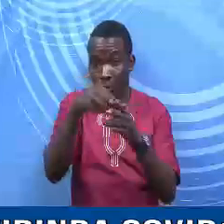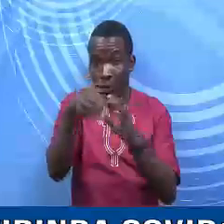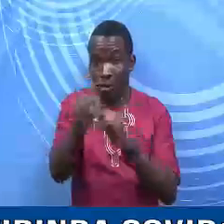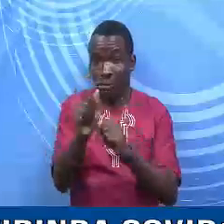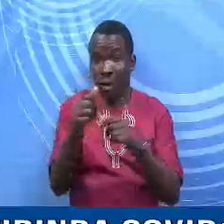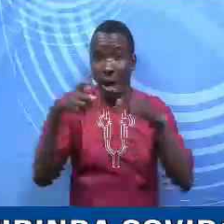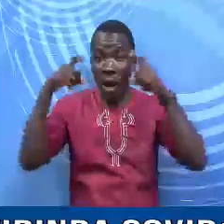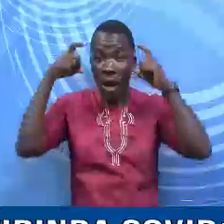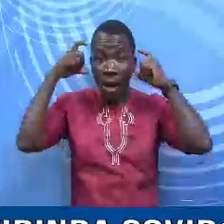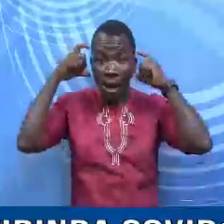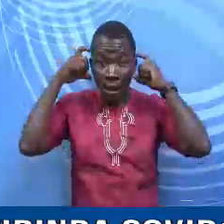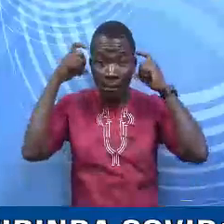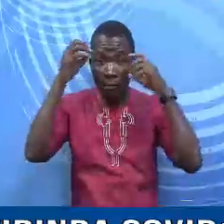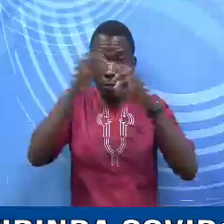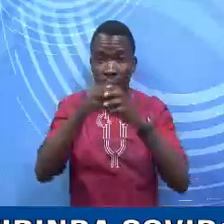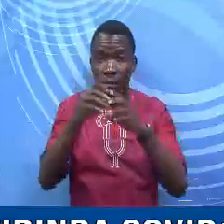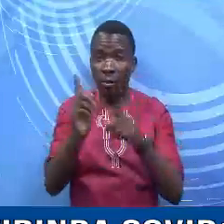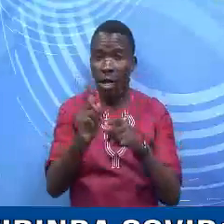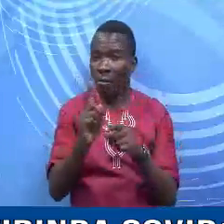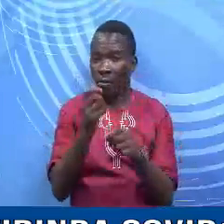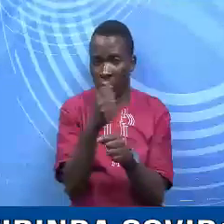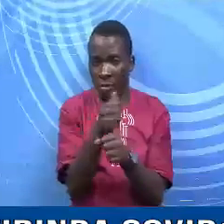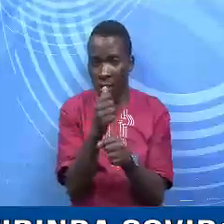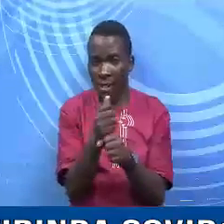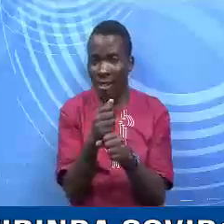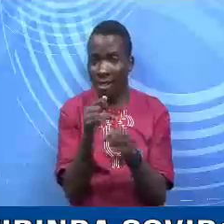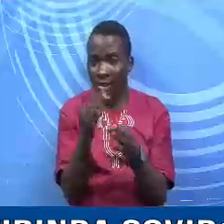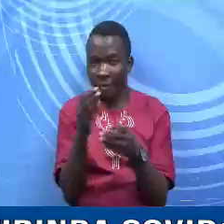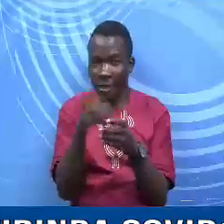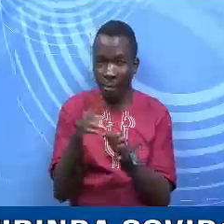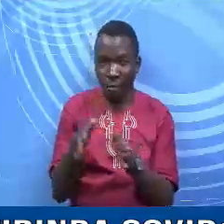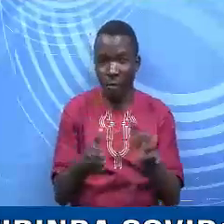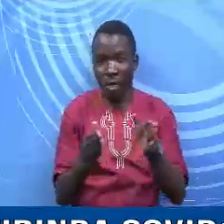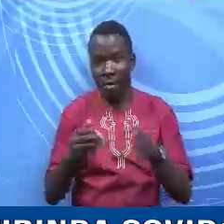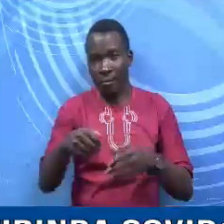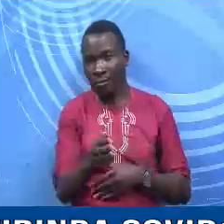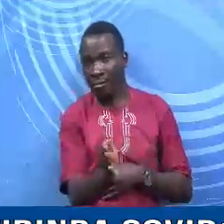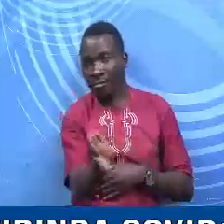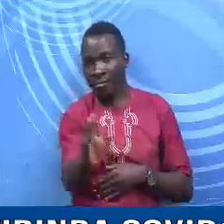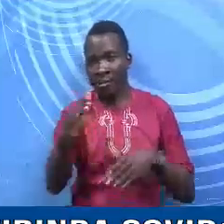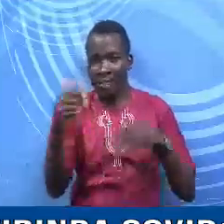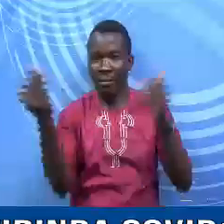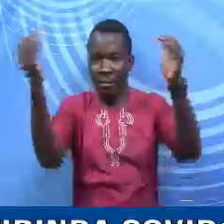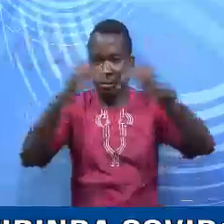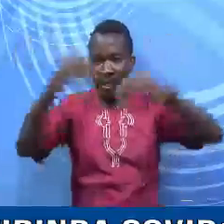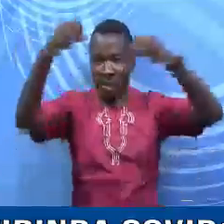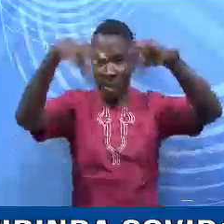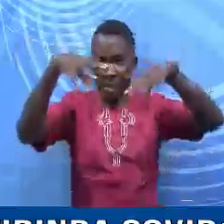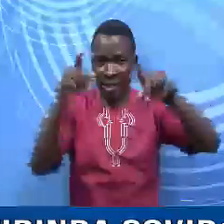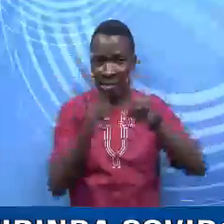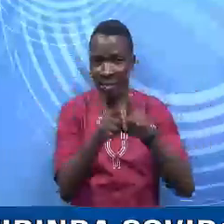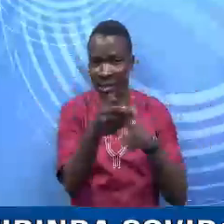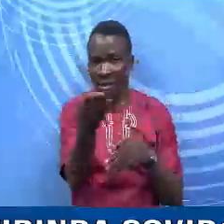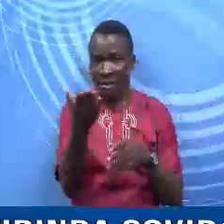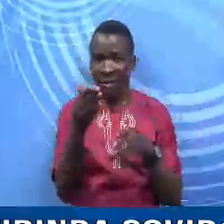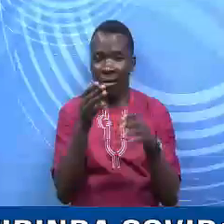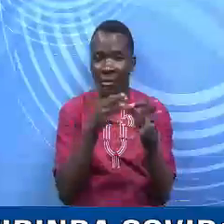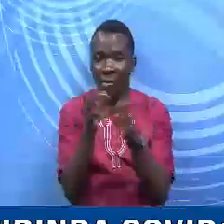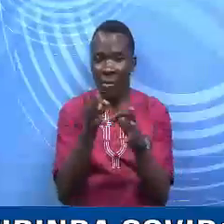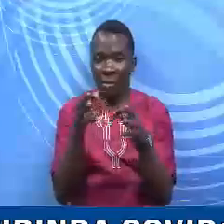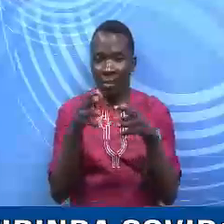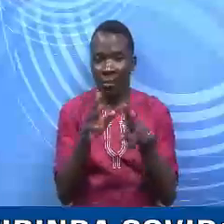kwambara agapfukamunwa muri bo ntibabikozwa yaba bari mu muhanda bagenda bateraniye mu ruhame nk'uko nabo babigarukaho muri ubu